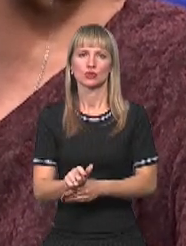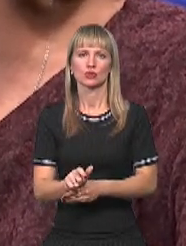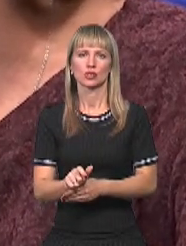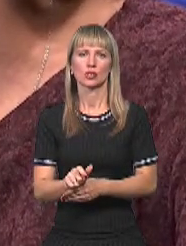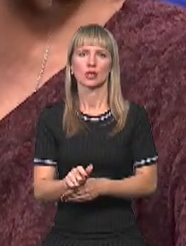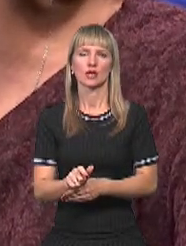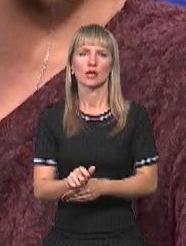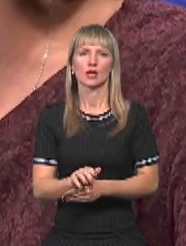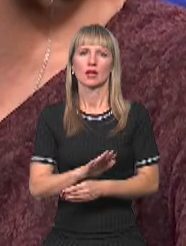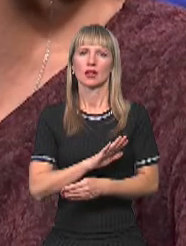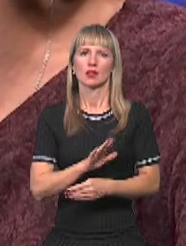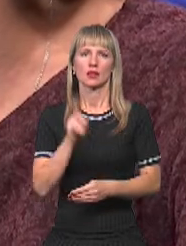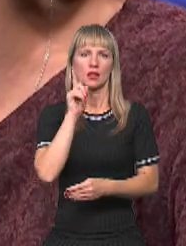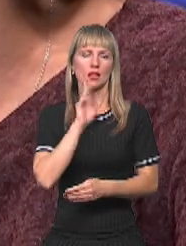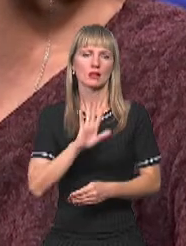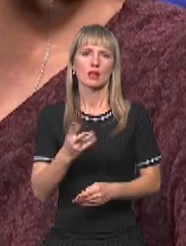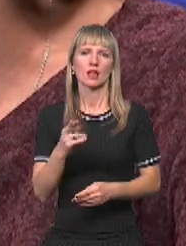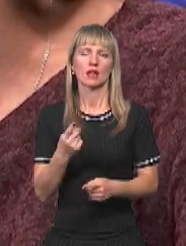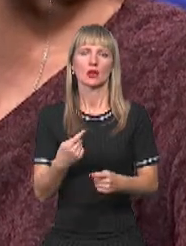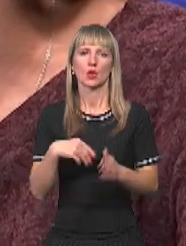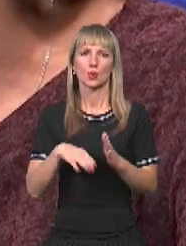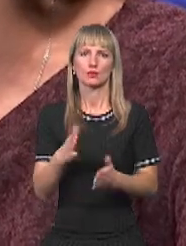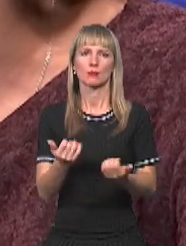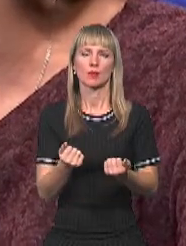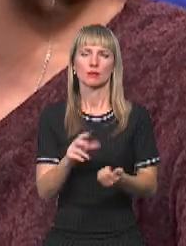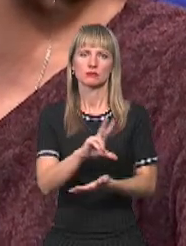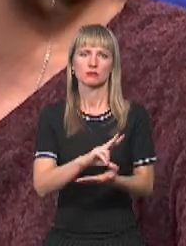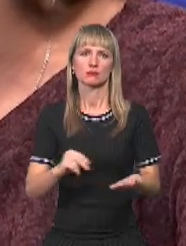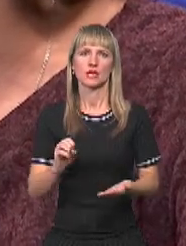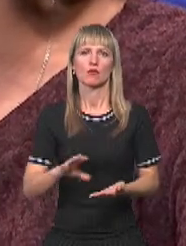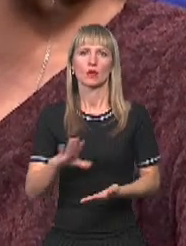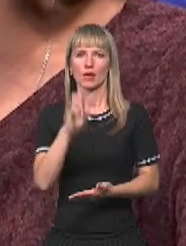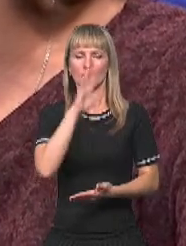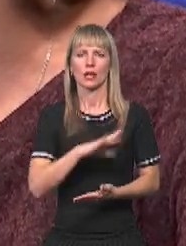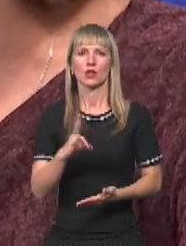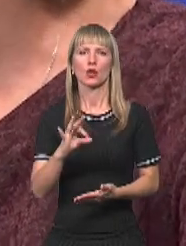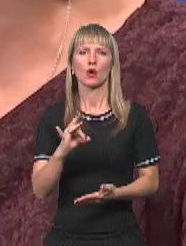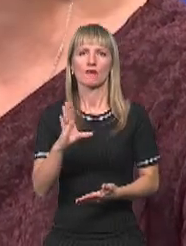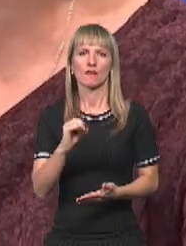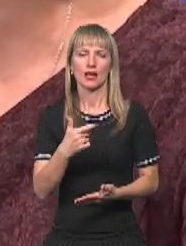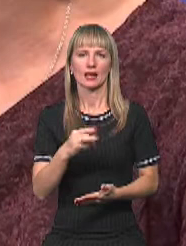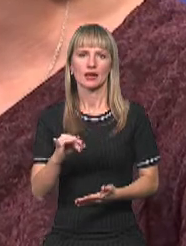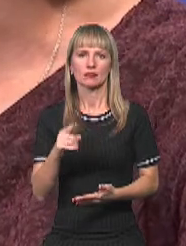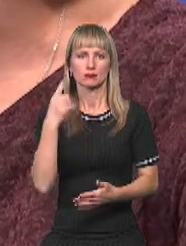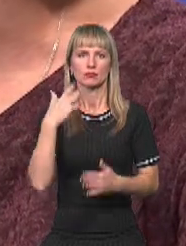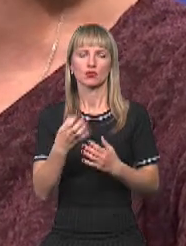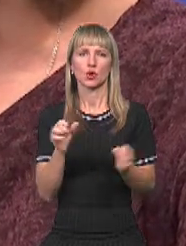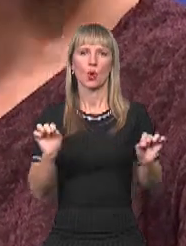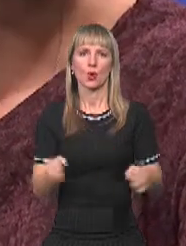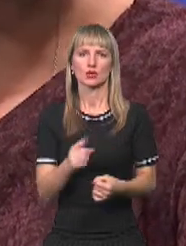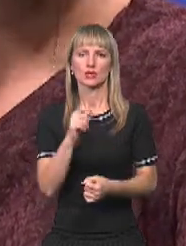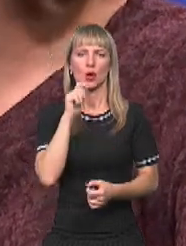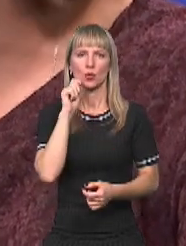не обґрунтованим. Для цього краще брати приклад з європейських країн, тих Норвегії, інших. Норвегія, як розумієте, ще холодніша за